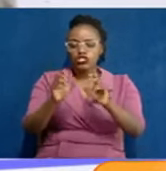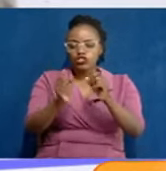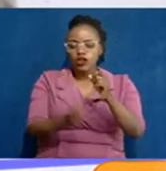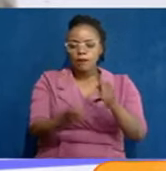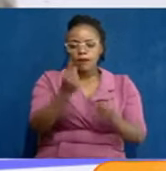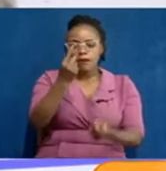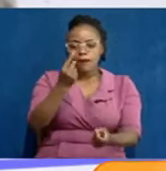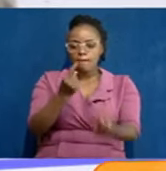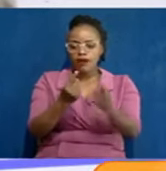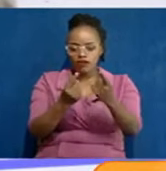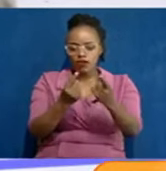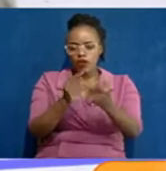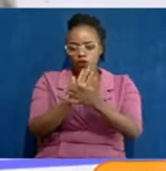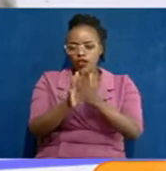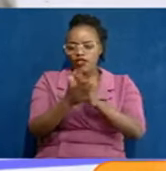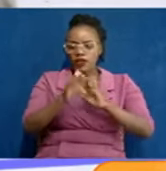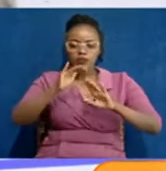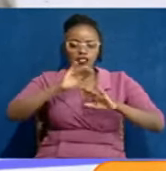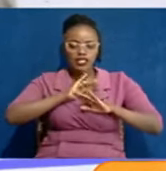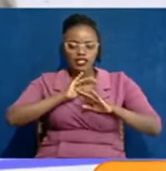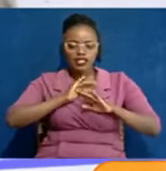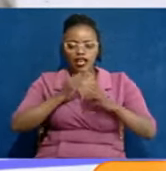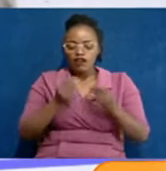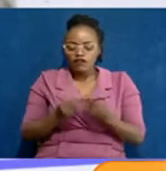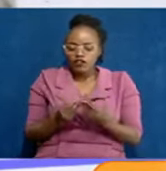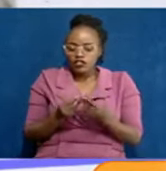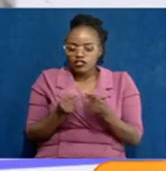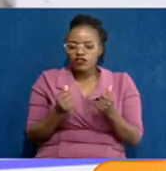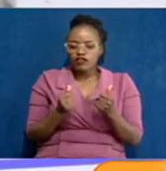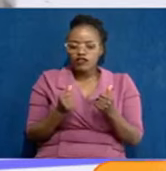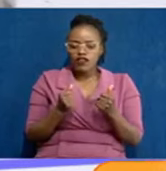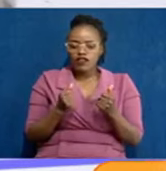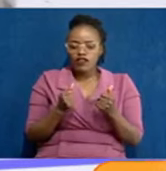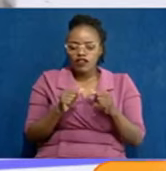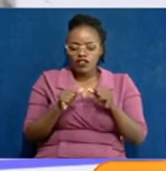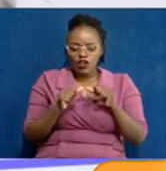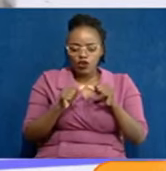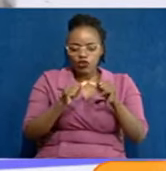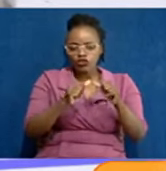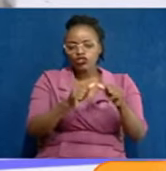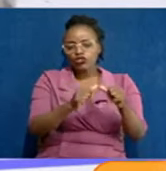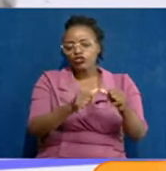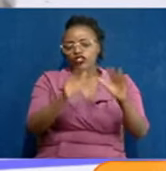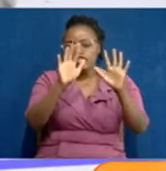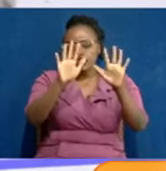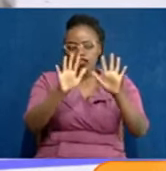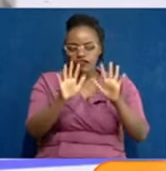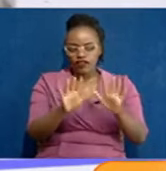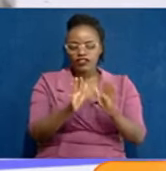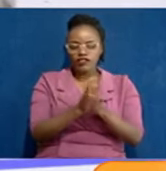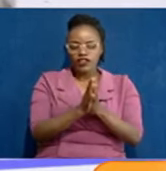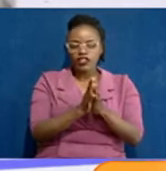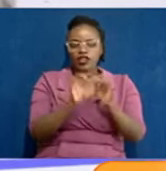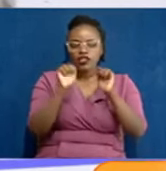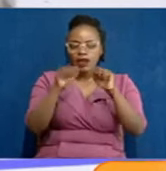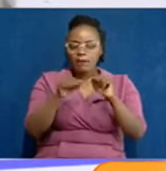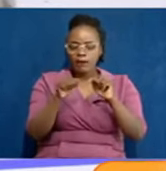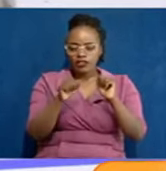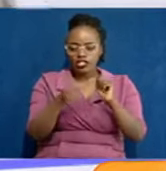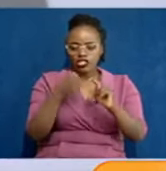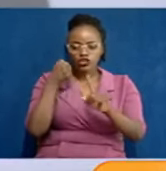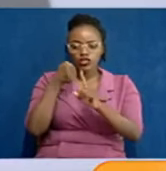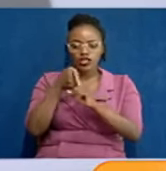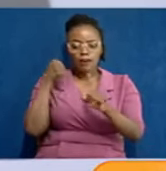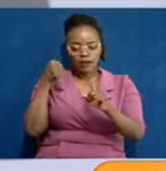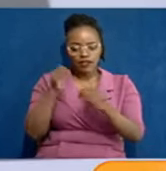raised without adequately addressing their continuing relevance and their potential